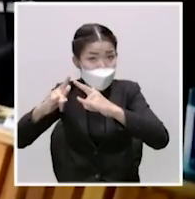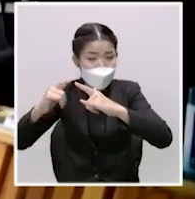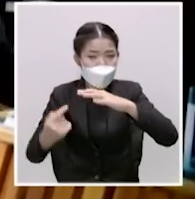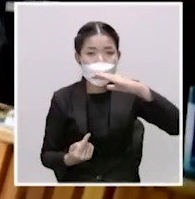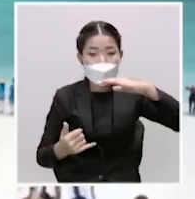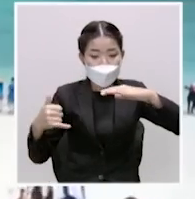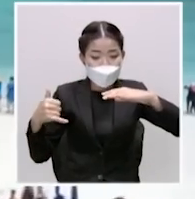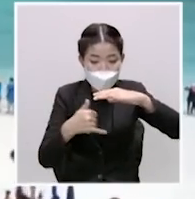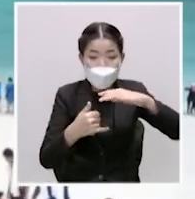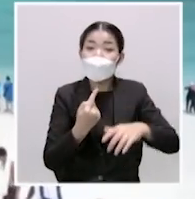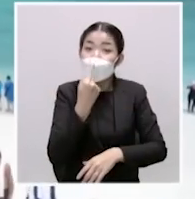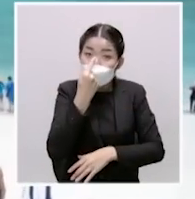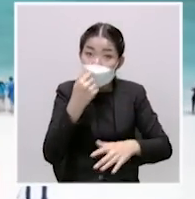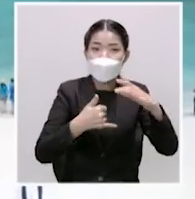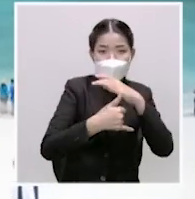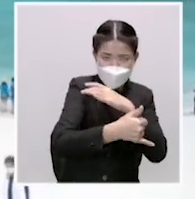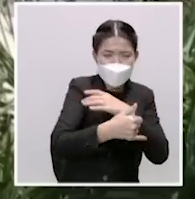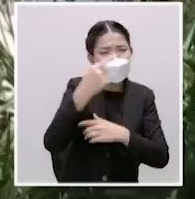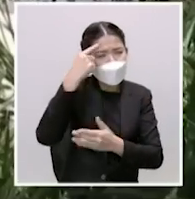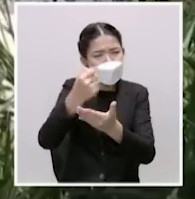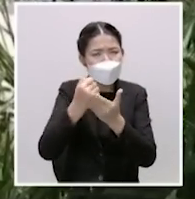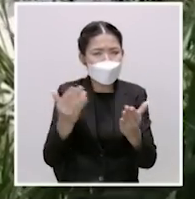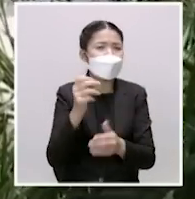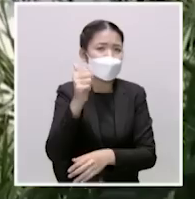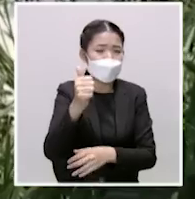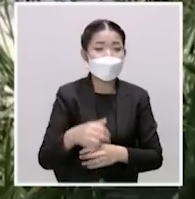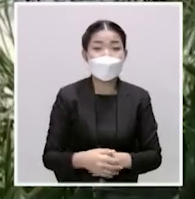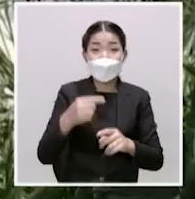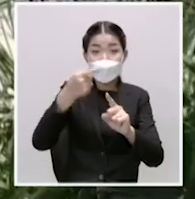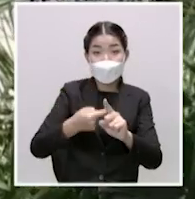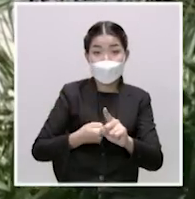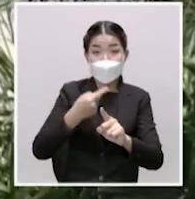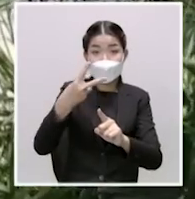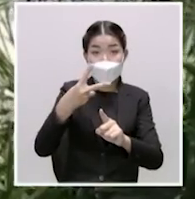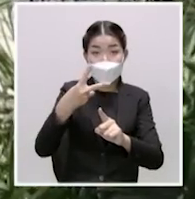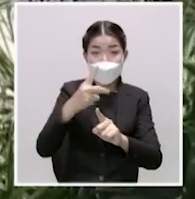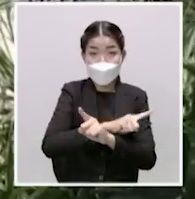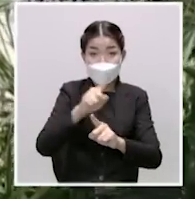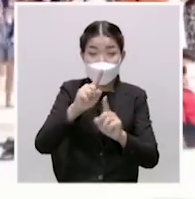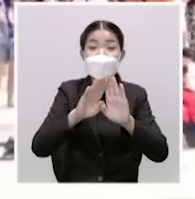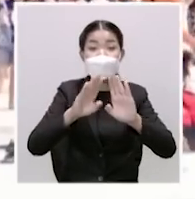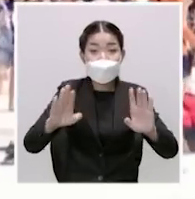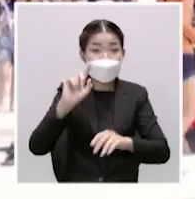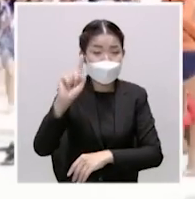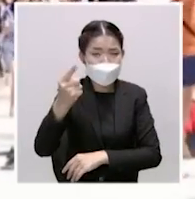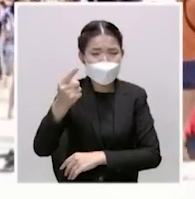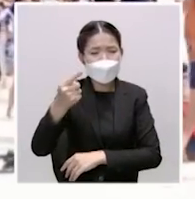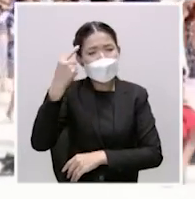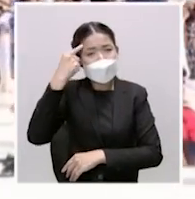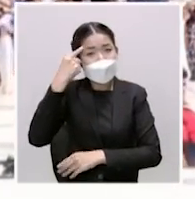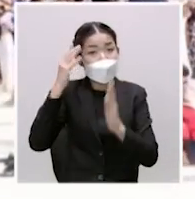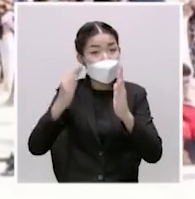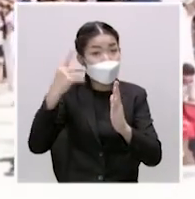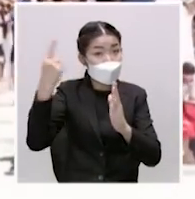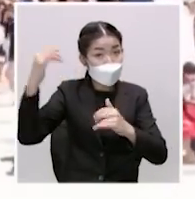ะต่อคนท่องเที่ยวครับ ค่ะเพราะฉะนั้นในเดือนกุมภาพันธ์ที่จะเปิดระบบ Test and Go กลับมาอีกครั้งนึงนี่มีความคาดหวังว่า